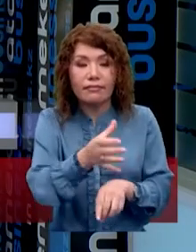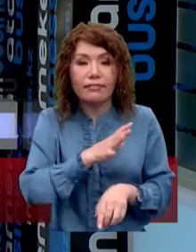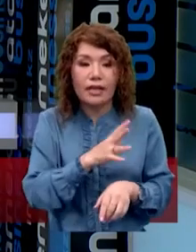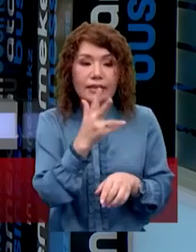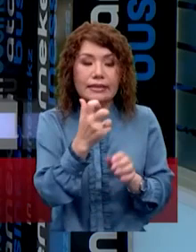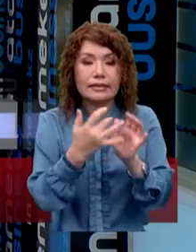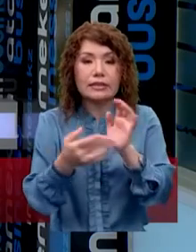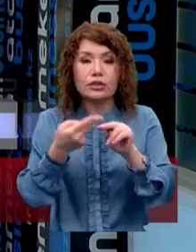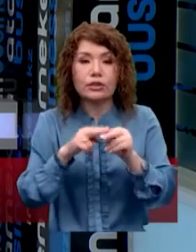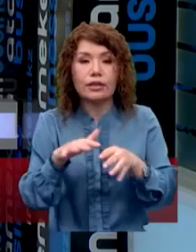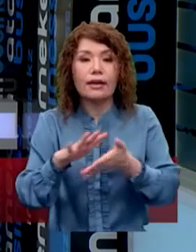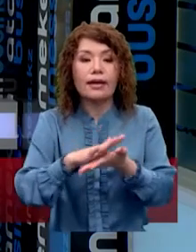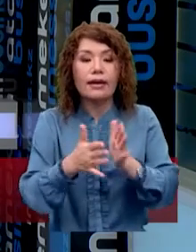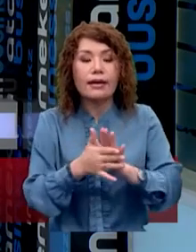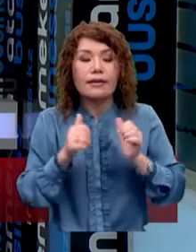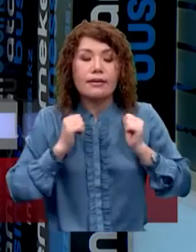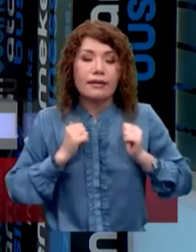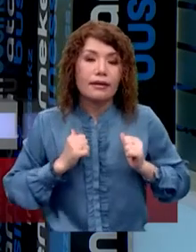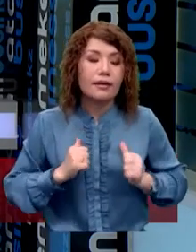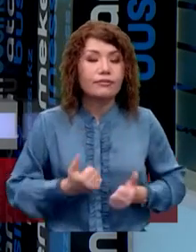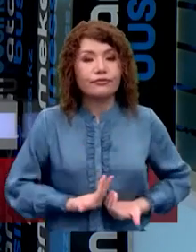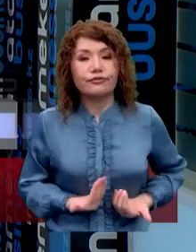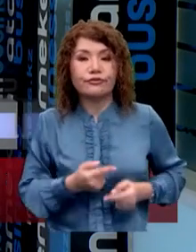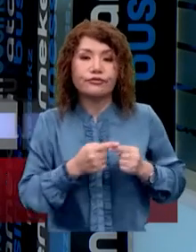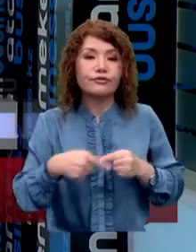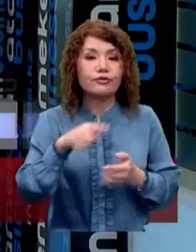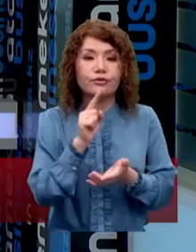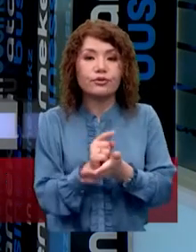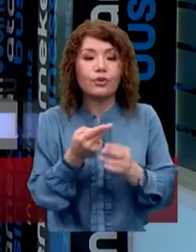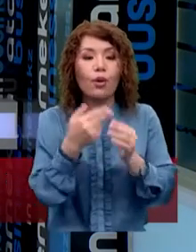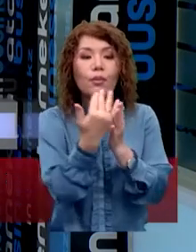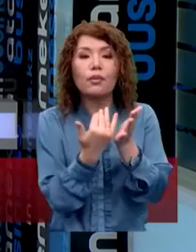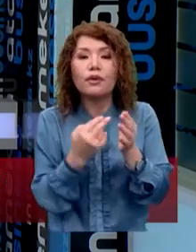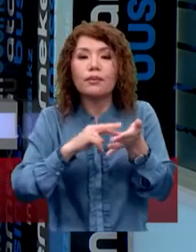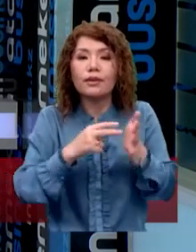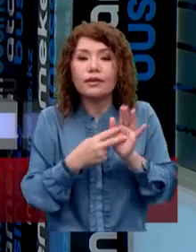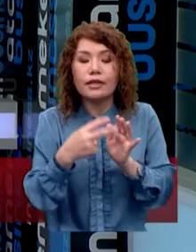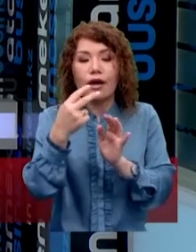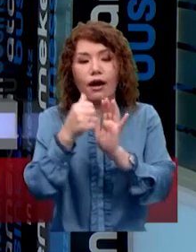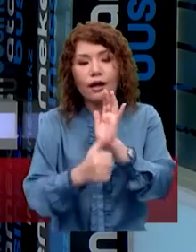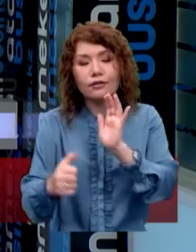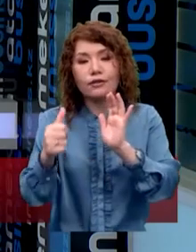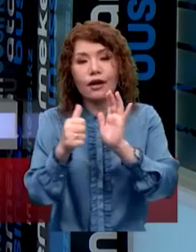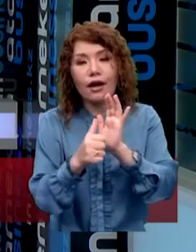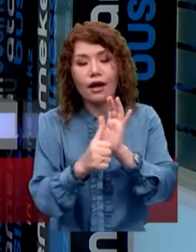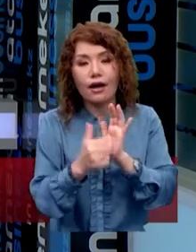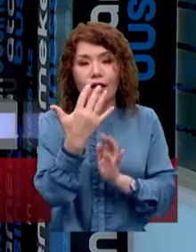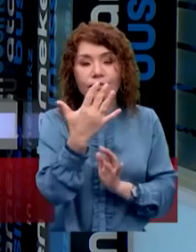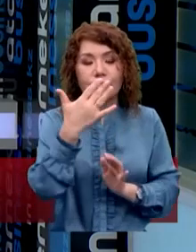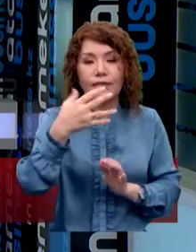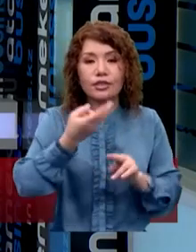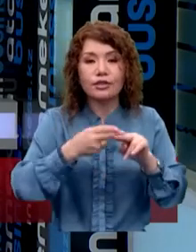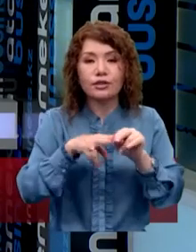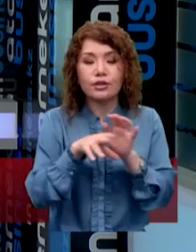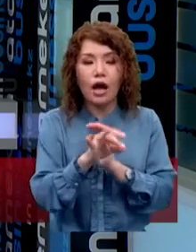елді мекен мамыражай күнге шу кереген. Алайда бағдарлама игілігін тек 665-і көрген. Мәжіліс депутаты